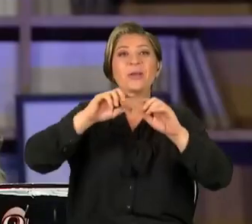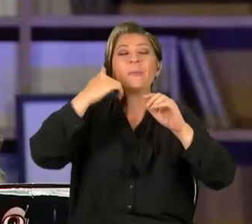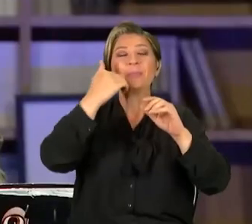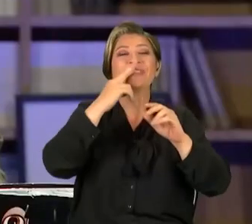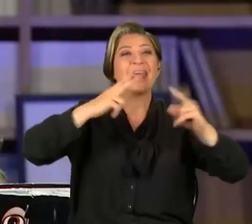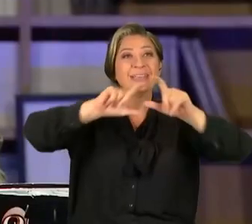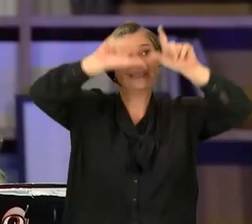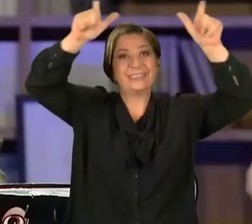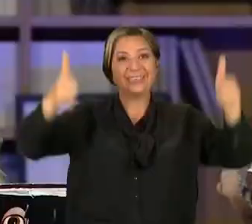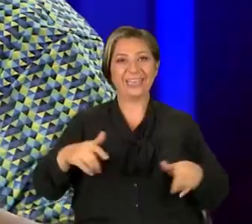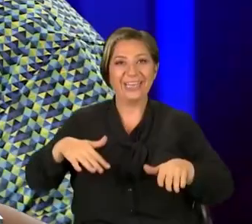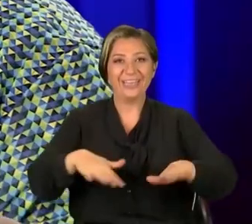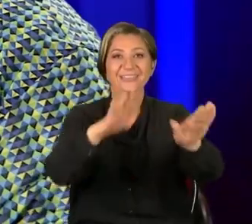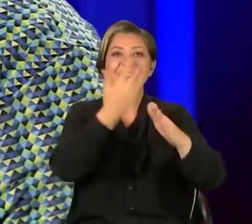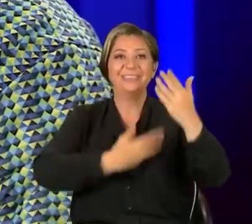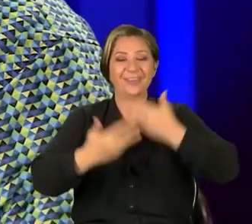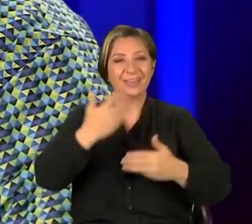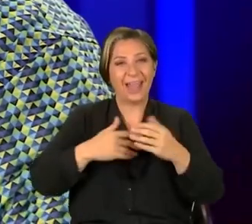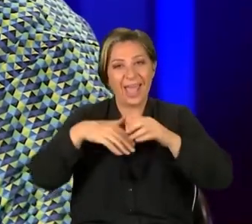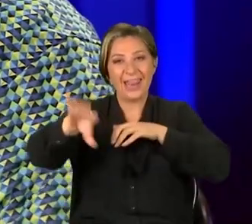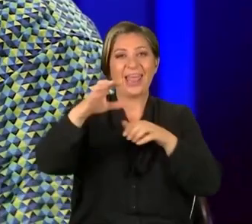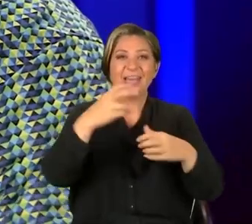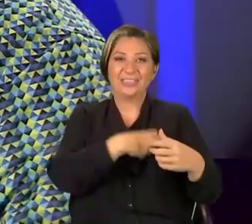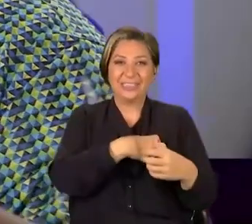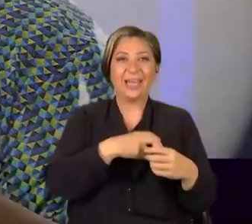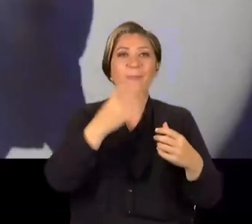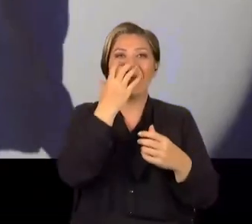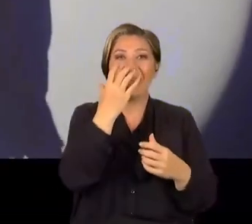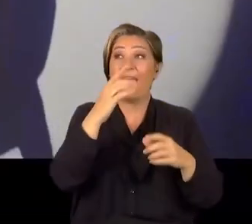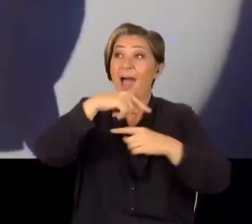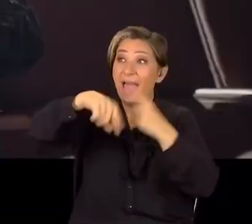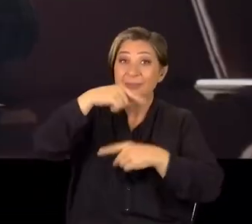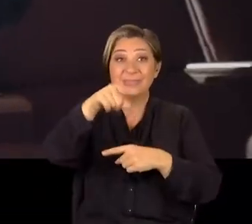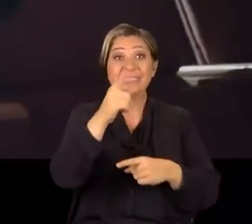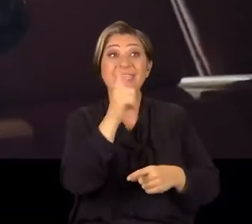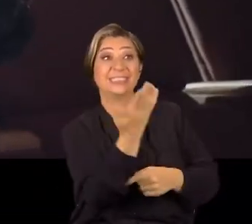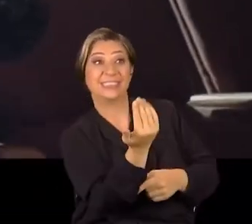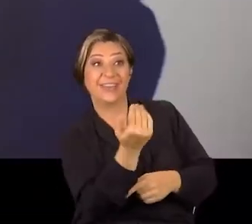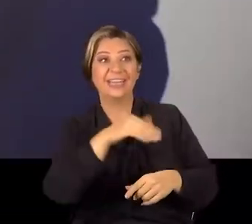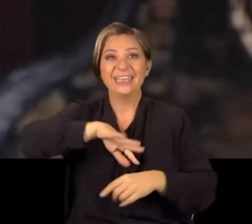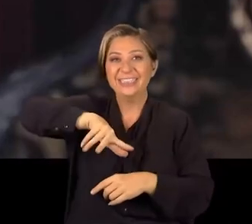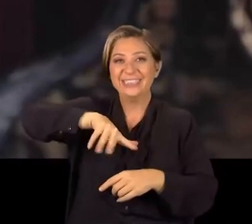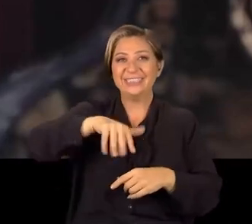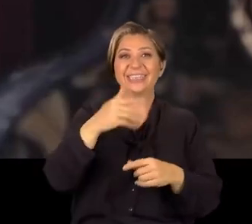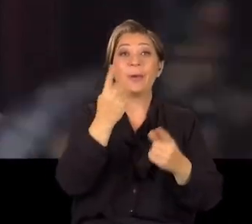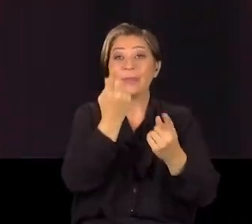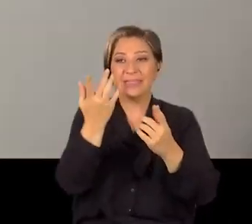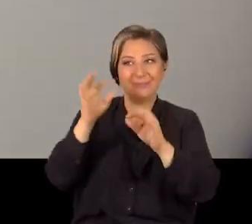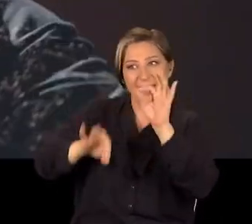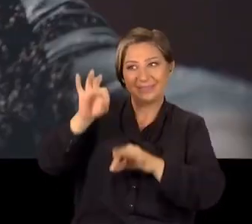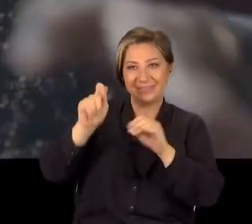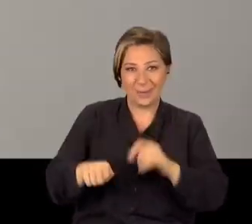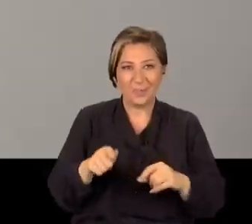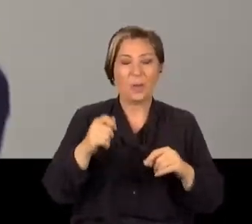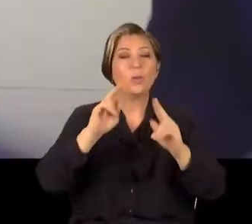renkler sevgili ayrılır Aşıklar bekler ararsam seni bugün bana ses ver hırsıza sizi bir tufacıyı testler